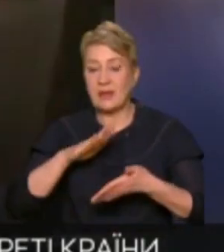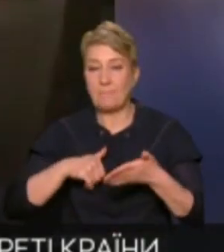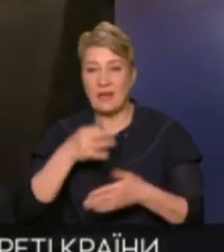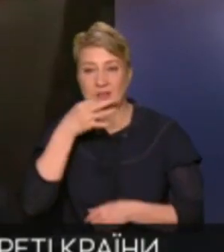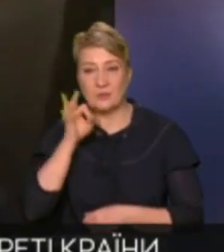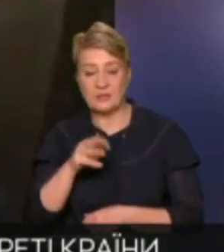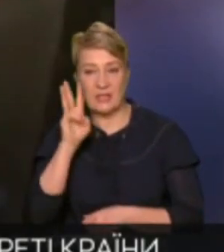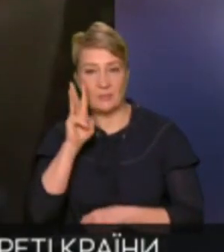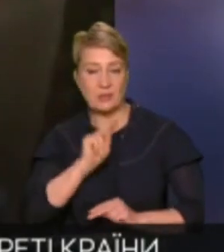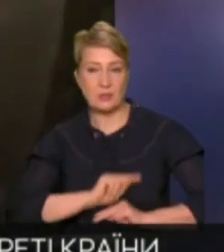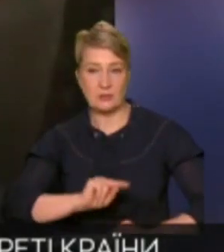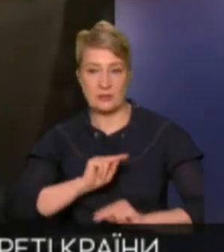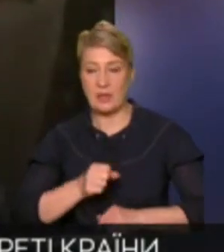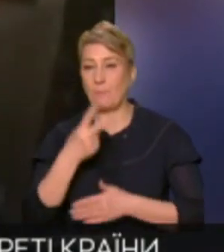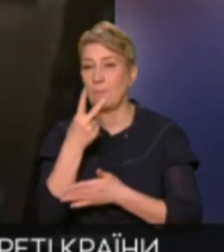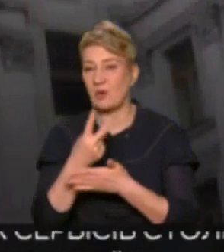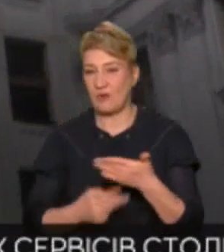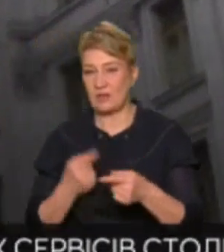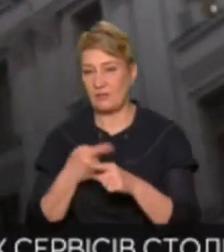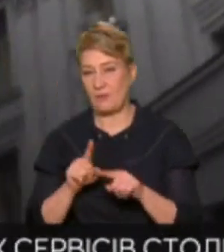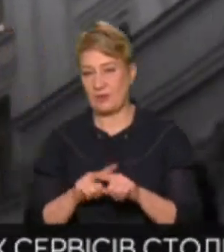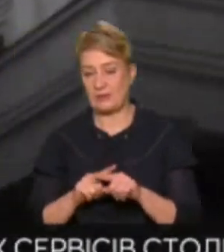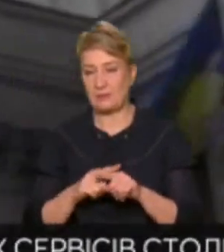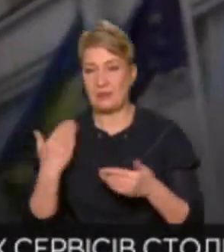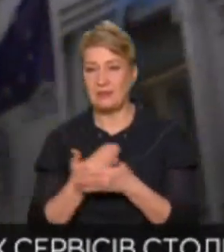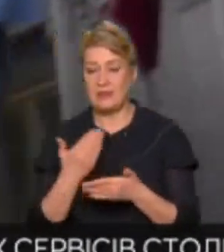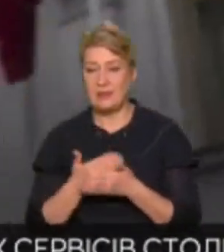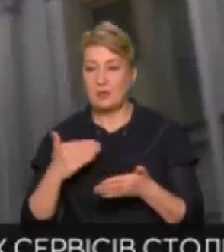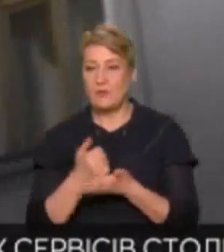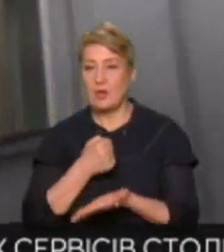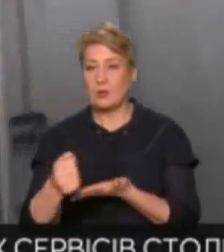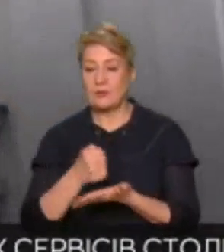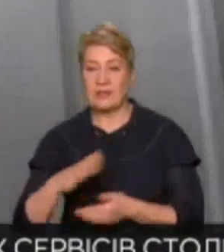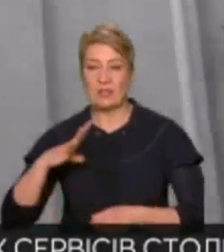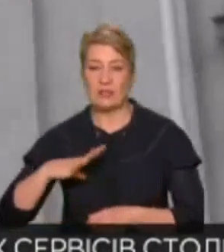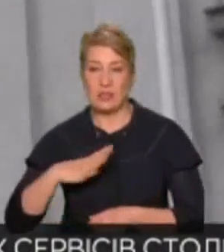дипломатичної роботи провалять цей трек. Відтак, нових кандидатів чекає